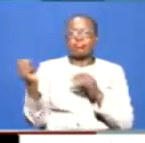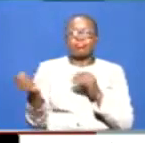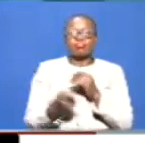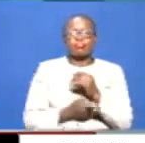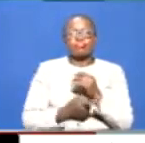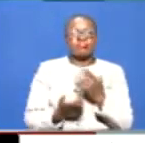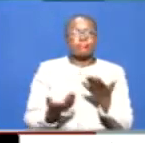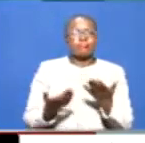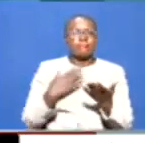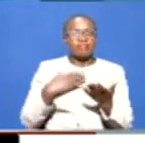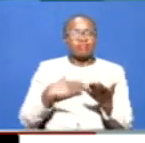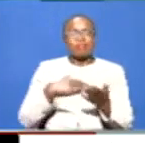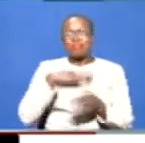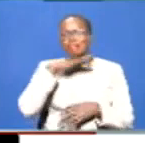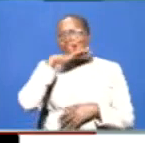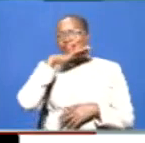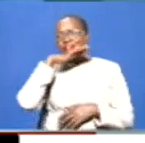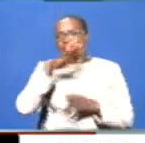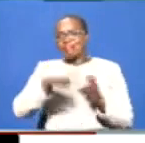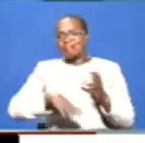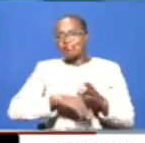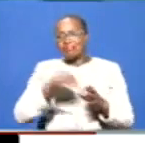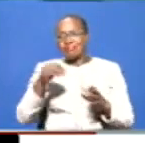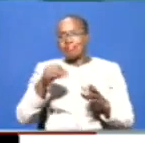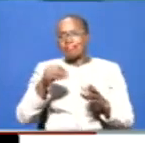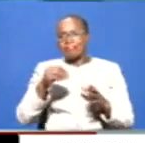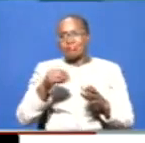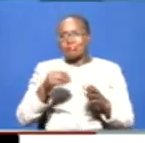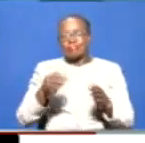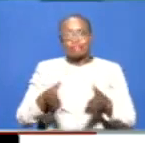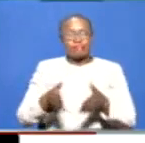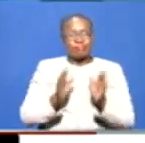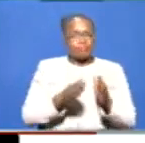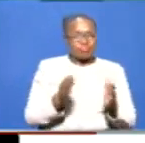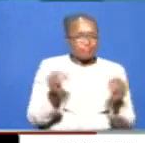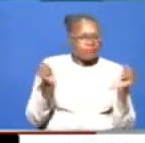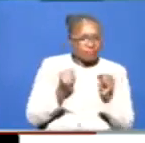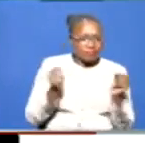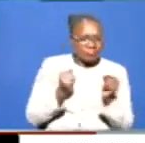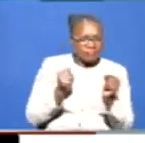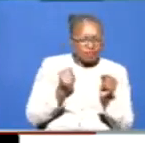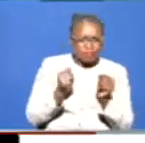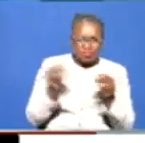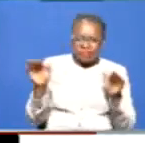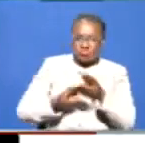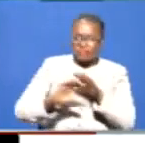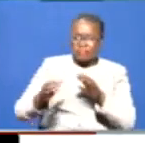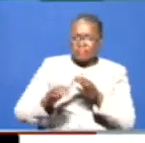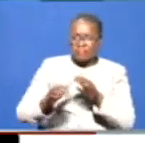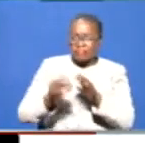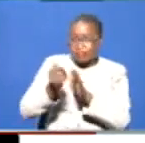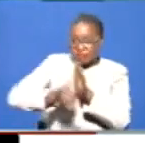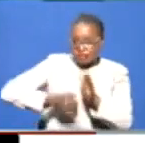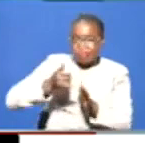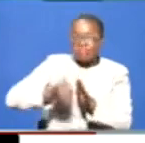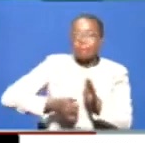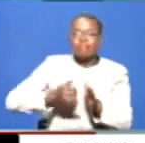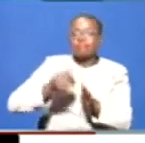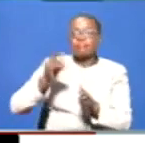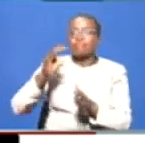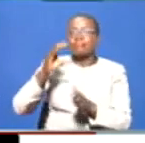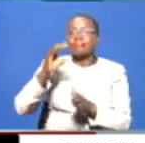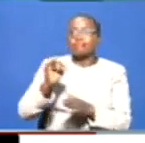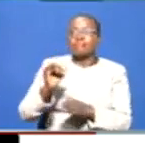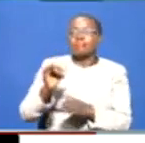uliokuwa umeharibika kupatikana katika chumba cha wafu cha kaunti ndogo ya Naivasha. Kulingana na afisa mkuu wa DCI katika eneo la Naivasha